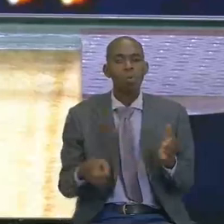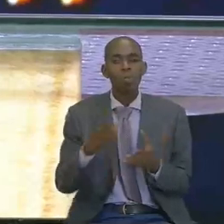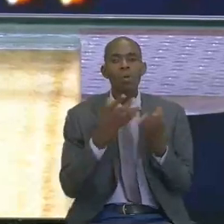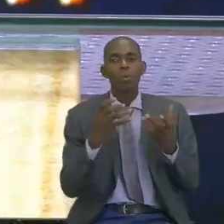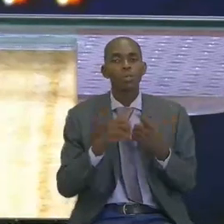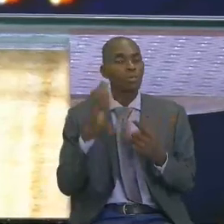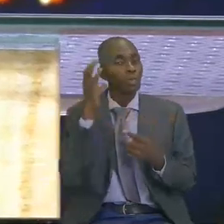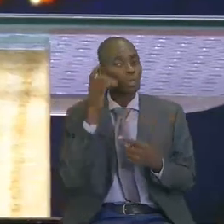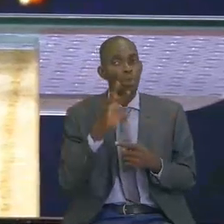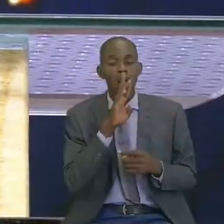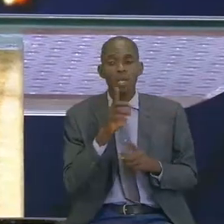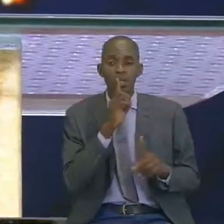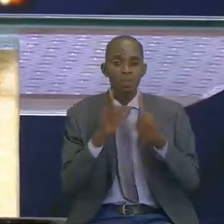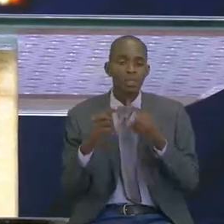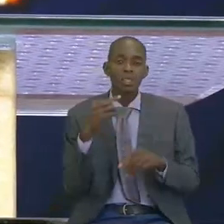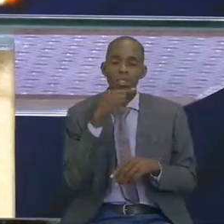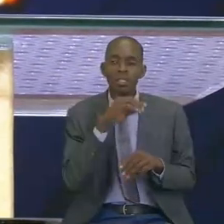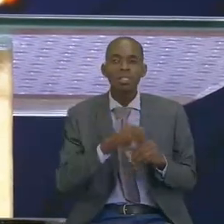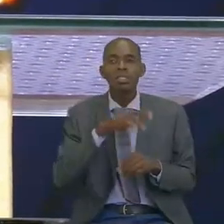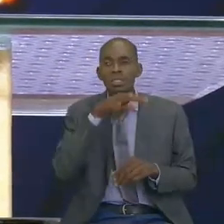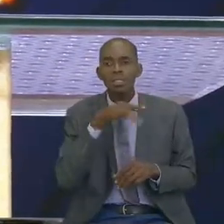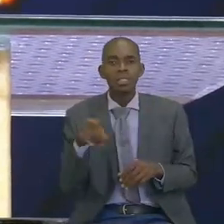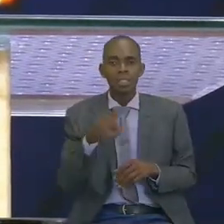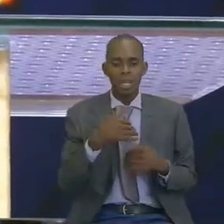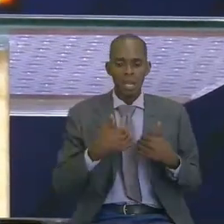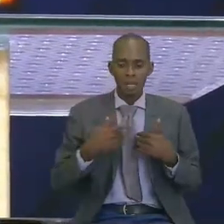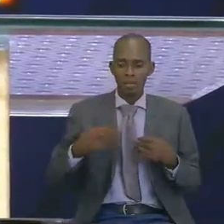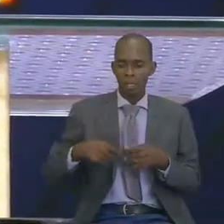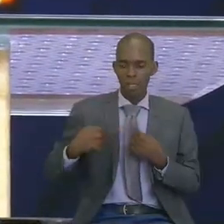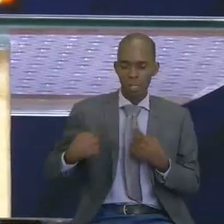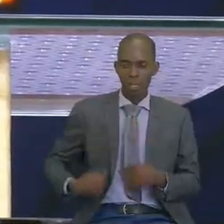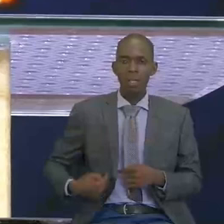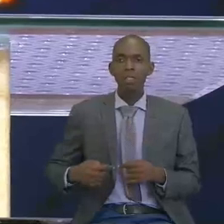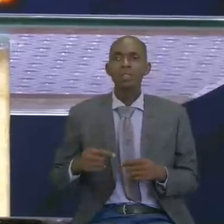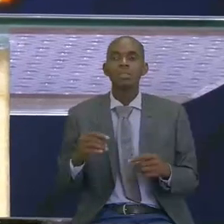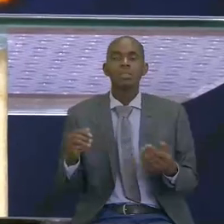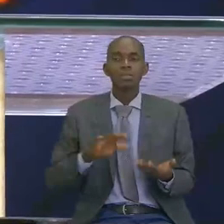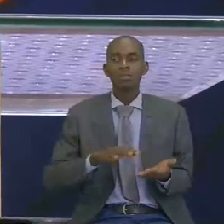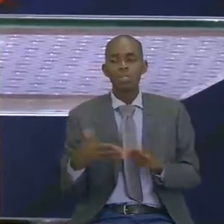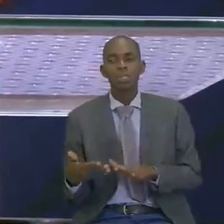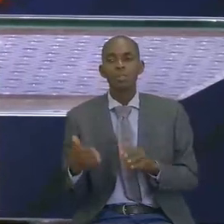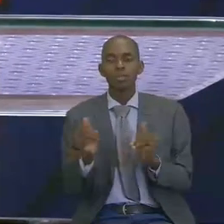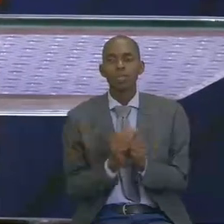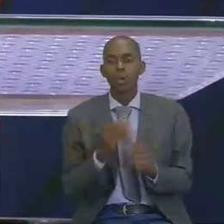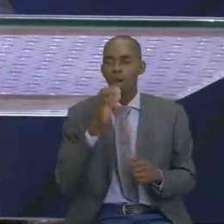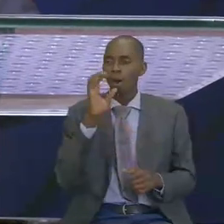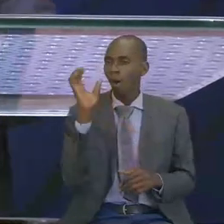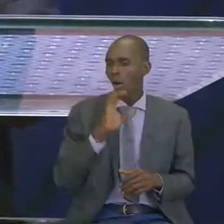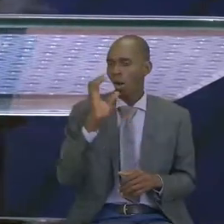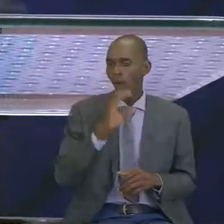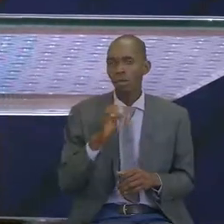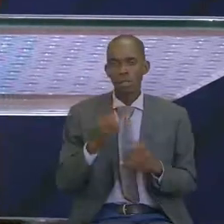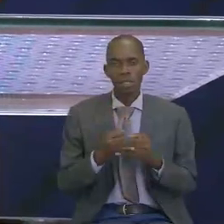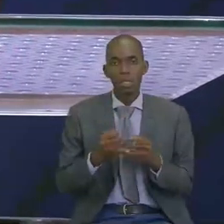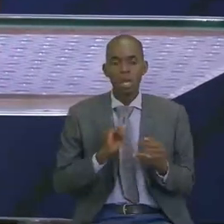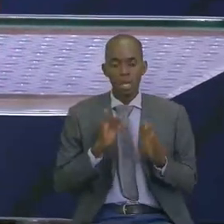aimeraient entendre, par l'hypocrisie de faux docteurs portant la marque de la flétrissure dans leur propre